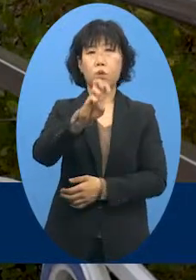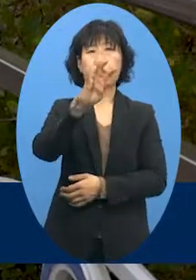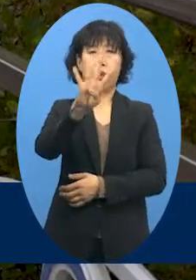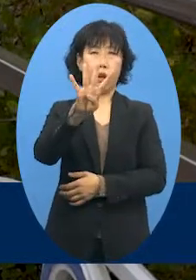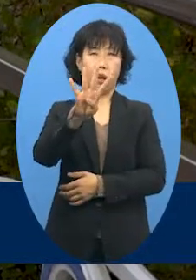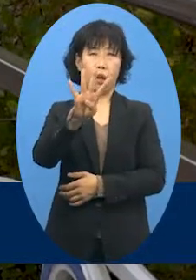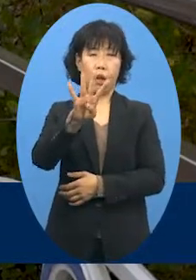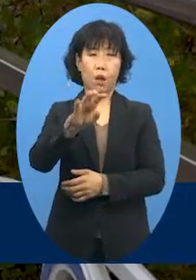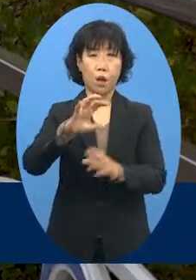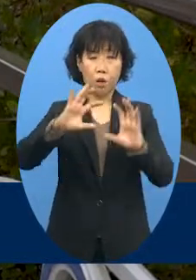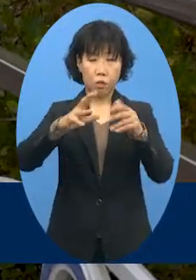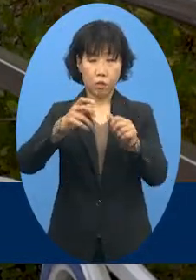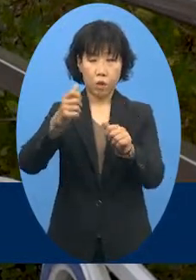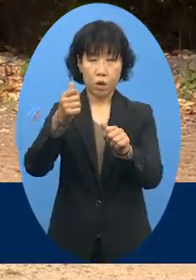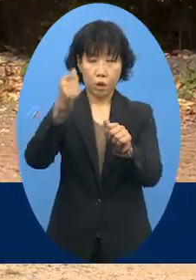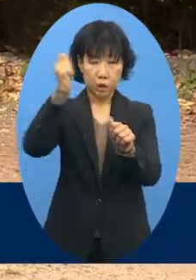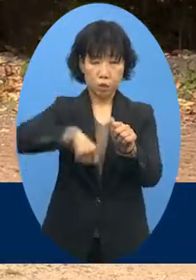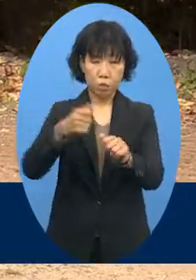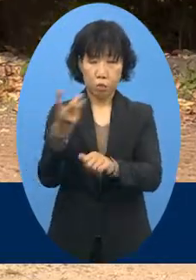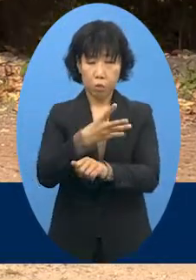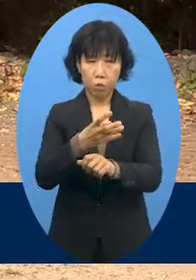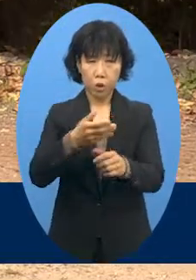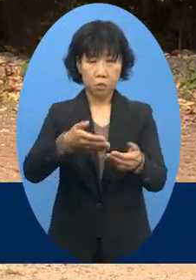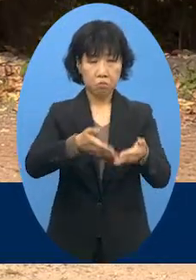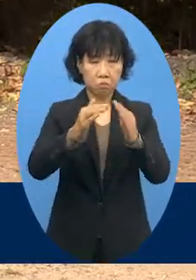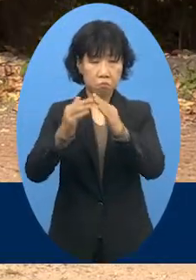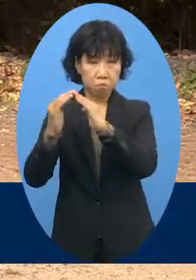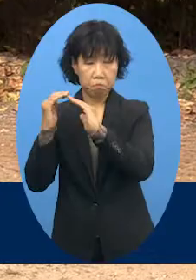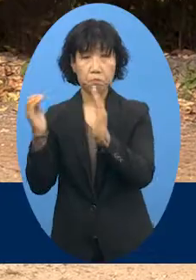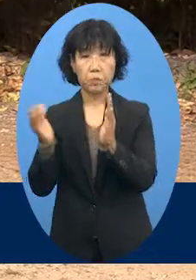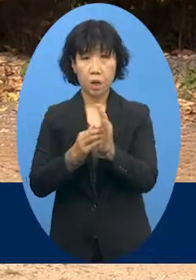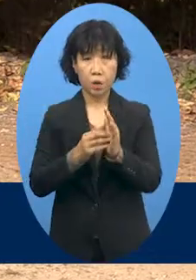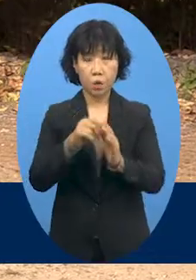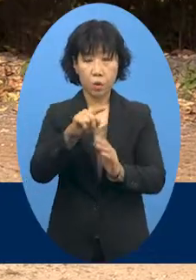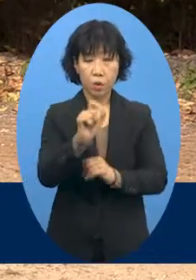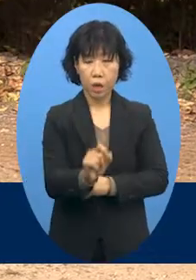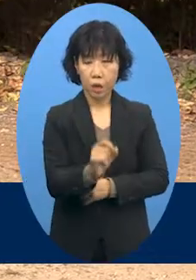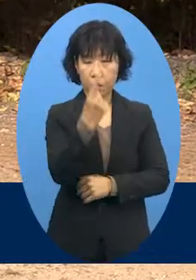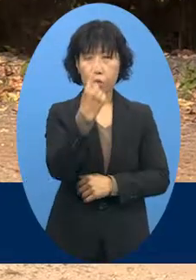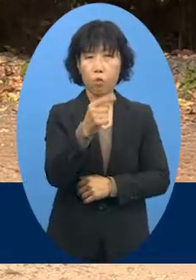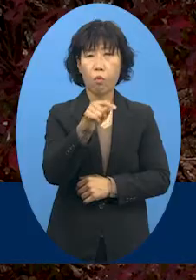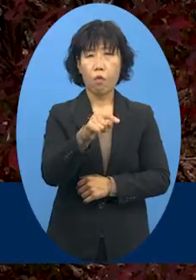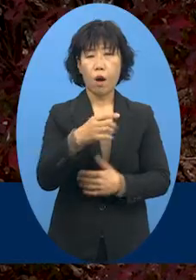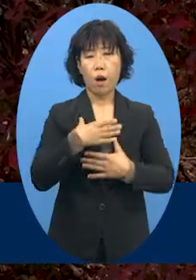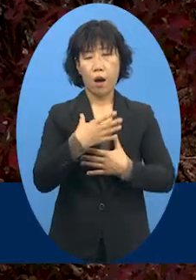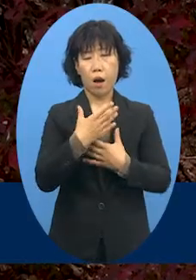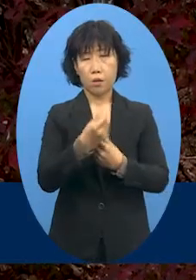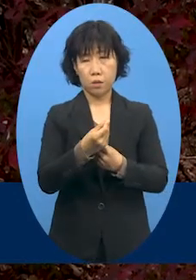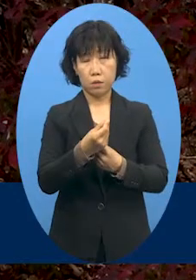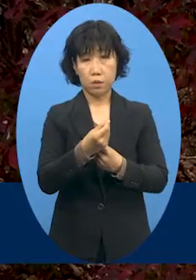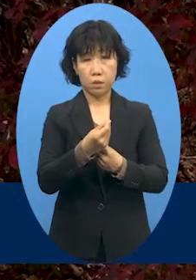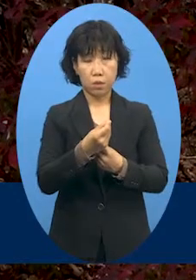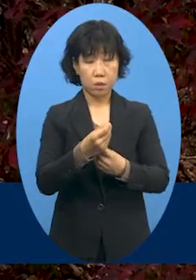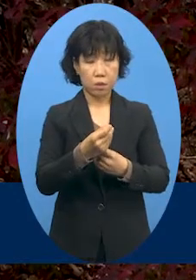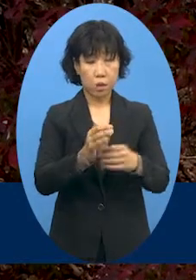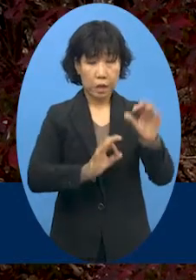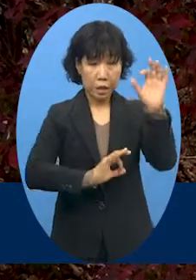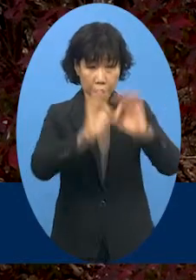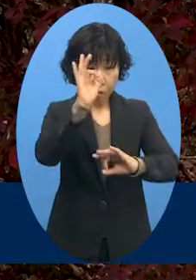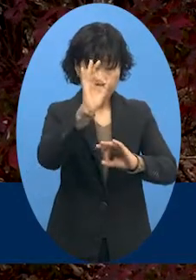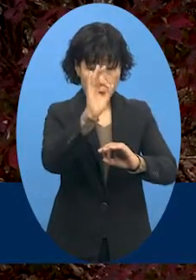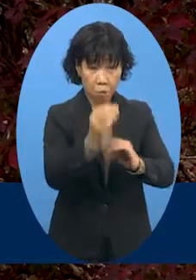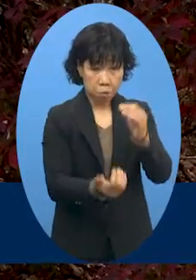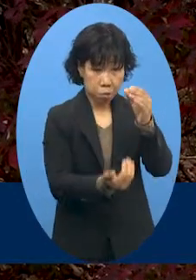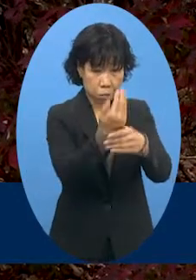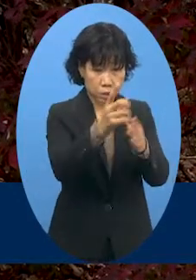총 34 개의 국가 지점 번호판을 설치했으며 이를 통해 안전사고 발생시 확인이 어려워 응급구조 에